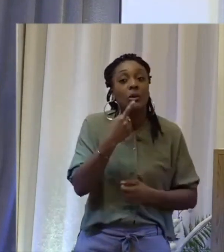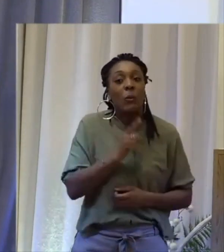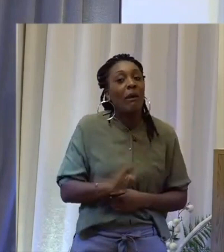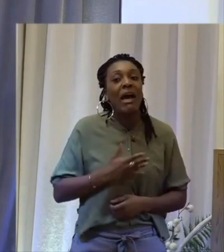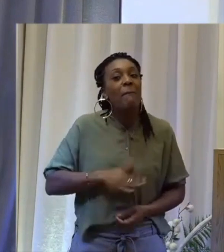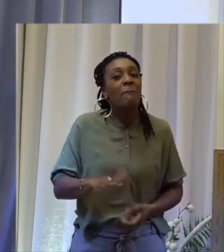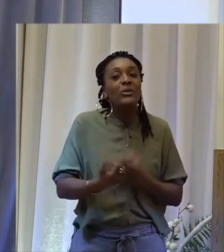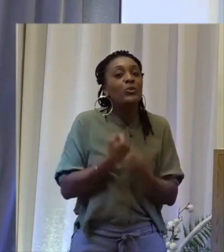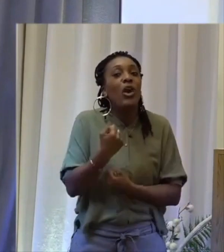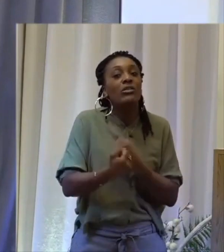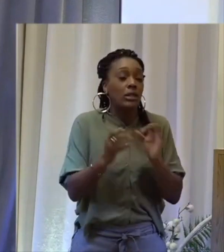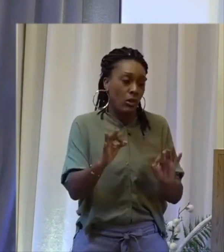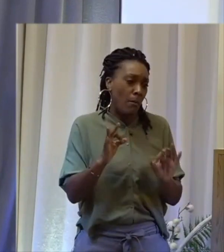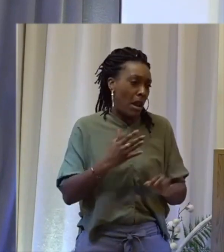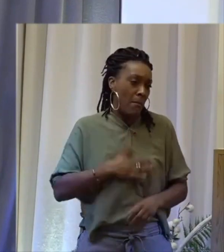C'est bien normal.